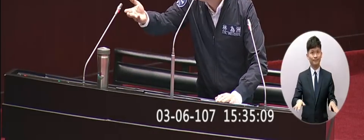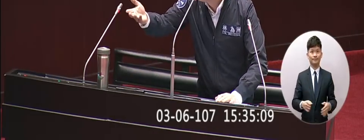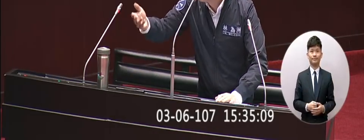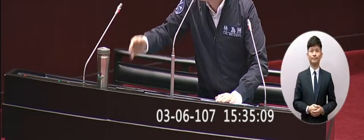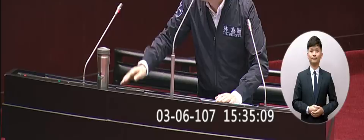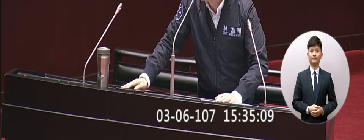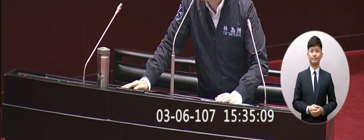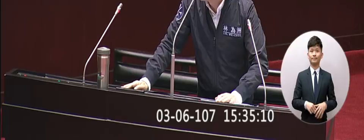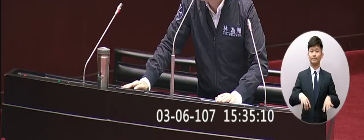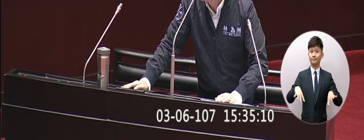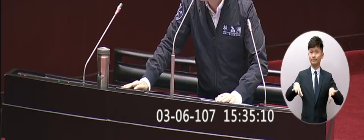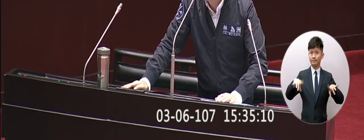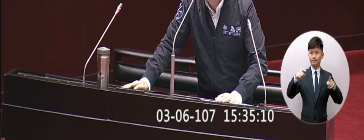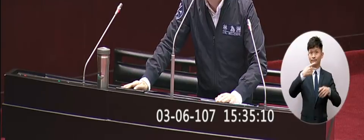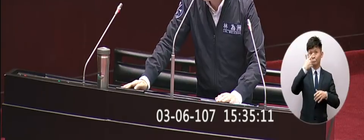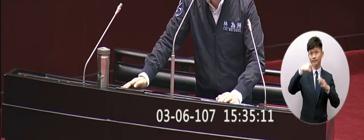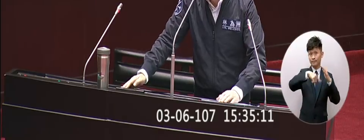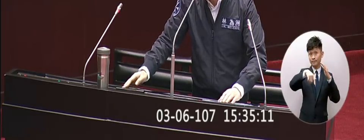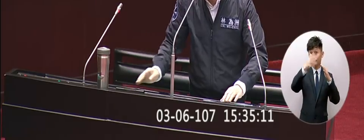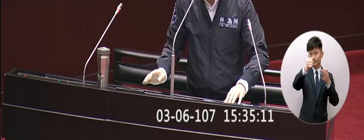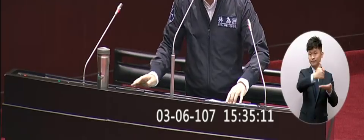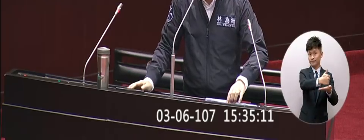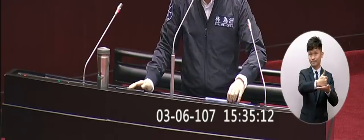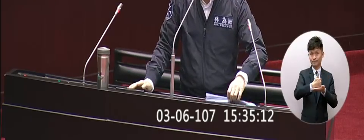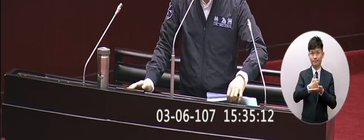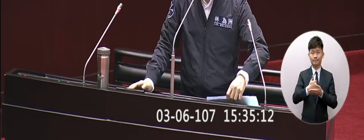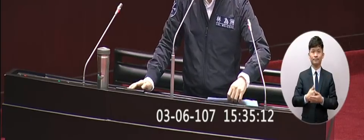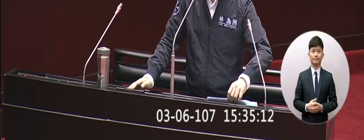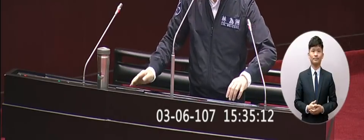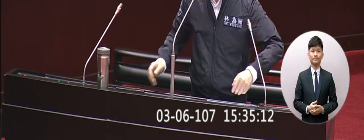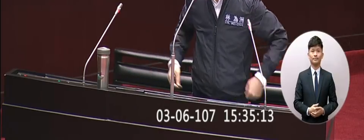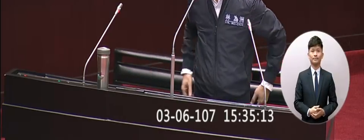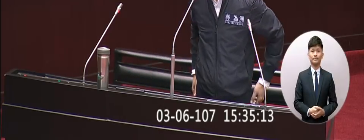先邀请赖院长， 请赖院长。